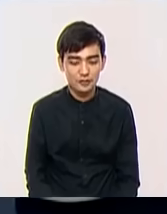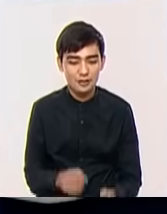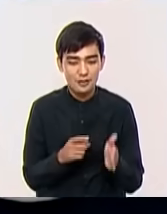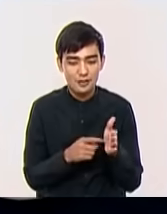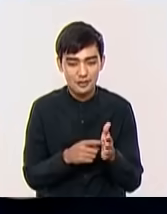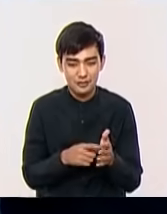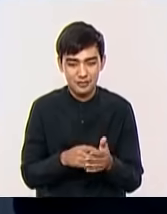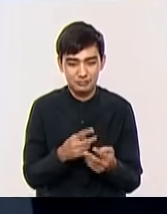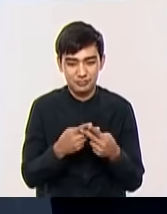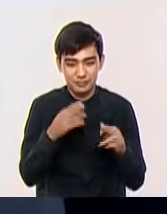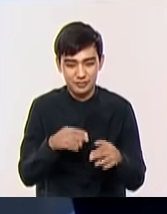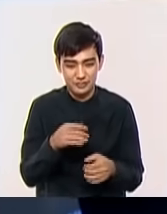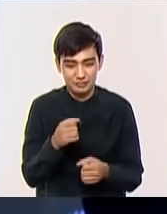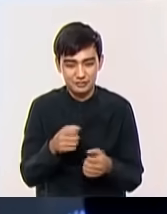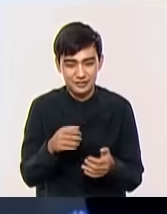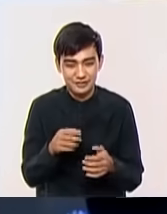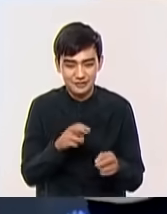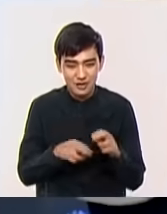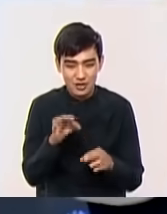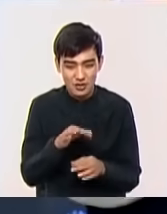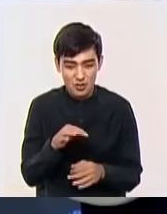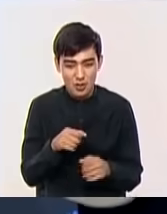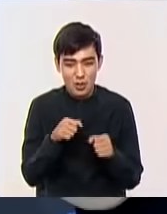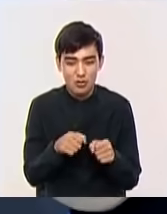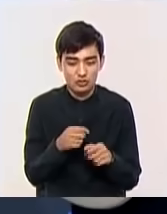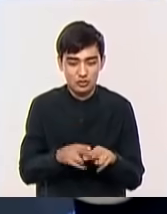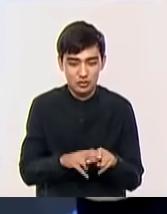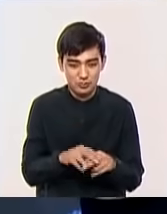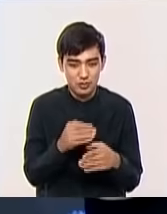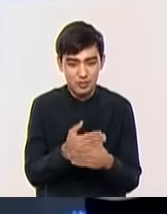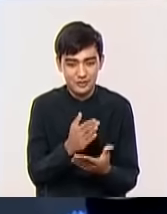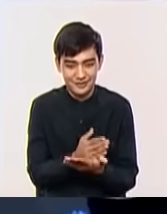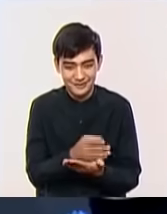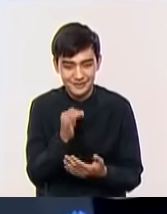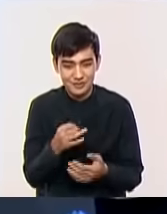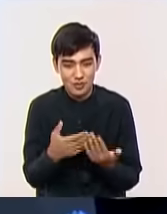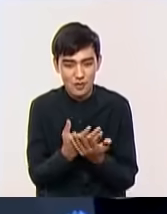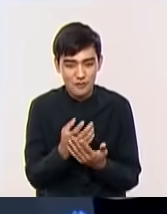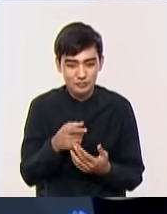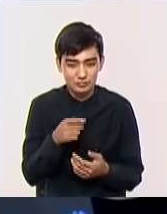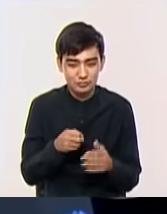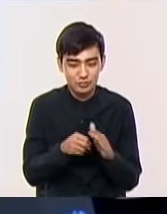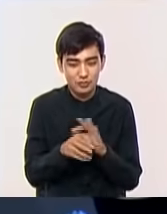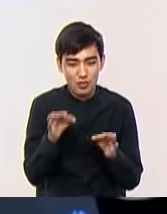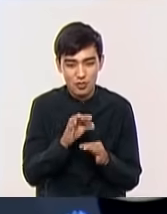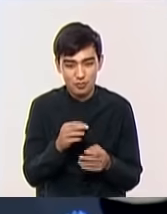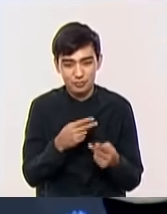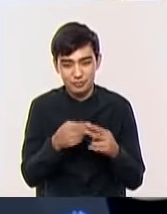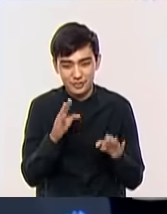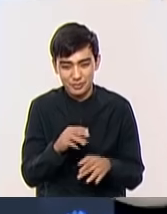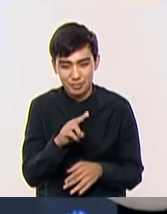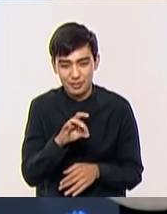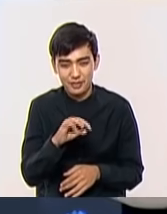В карагандинских колониях обнаруживать подкопы помогают лошади. Заключенные изобретают все новые способы побегов и передачи запрещенных